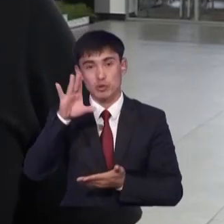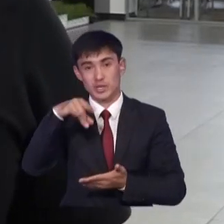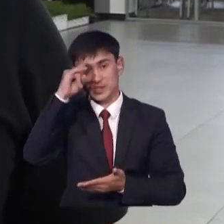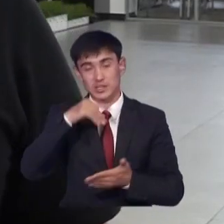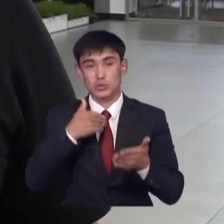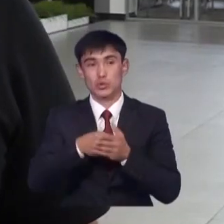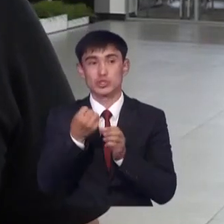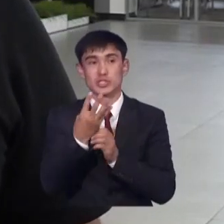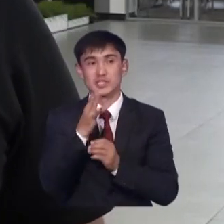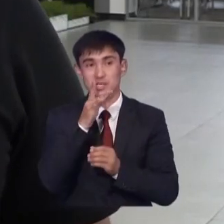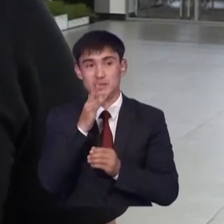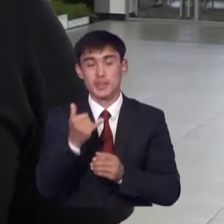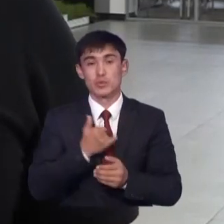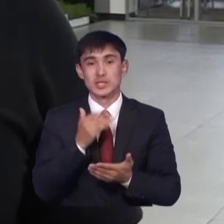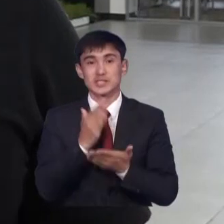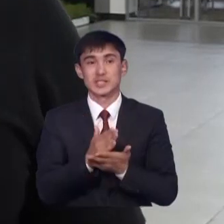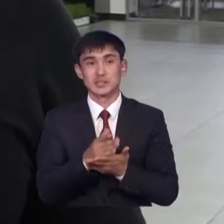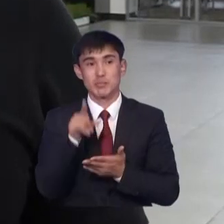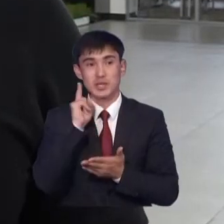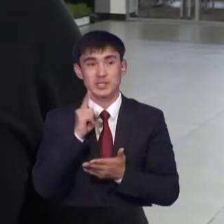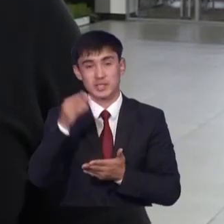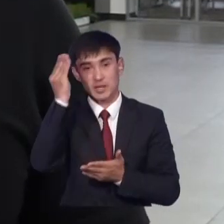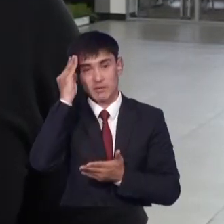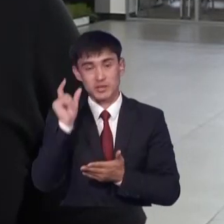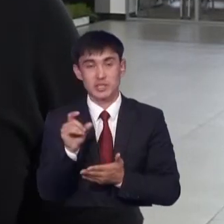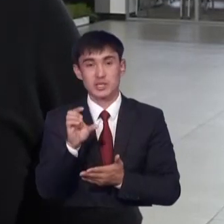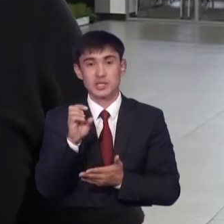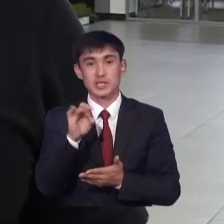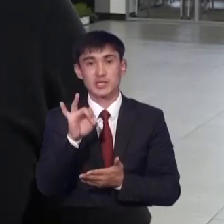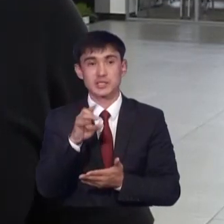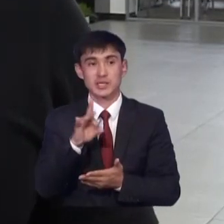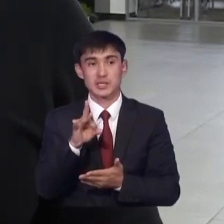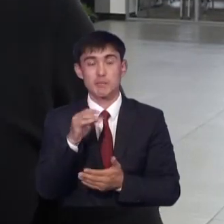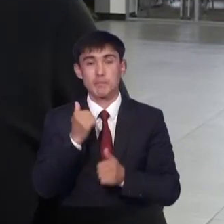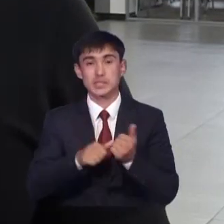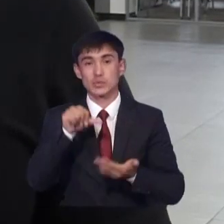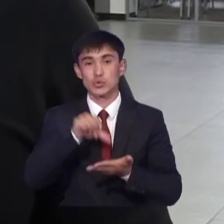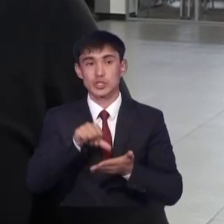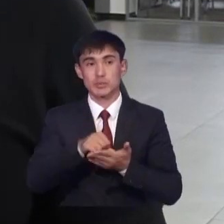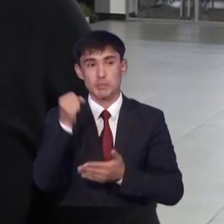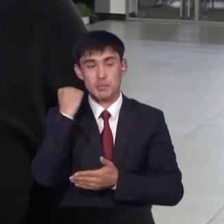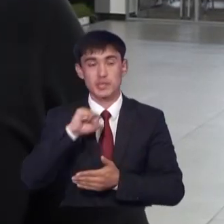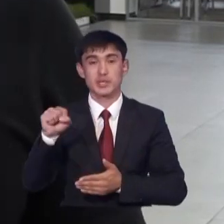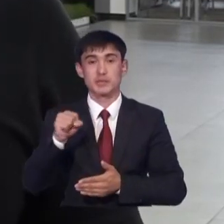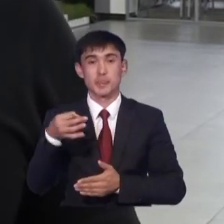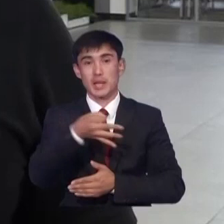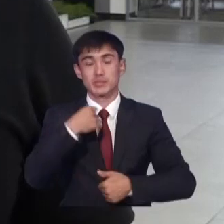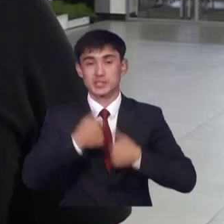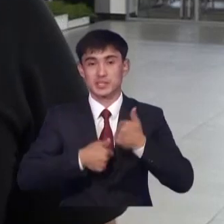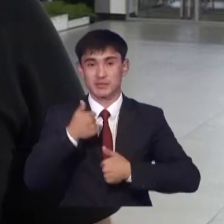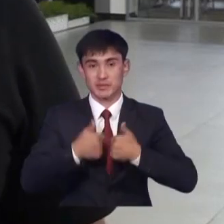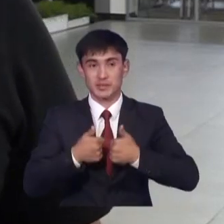лет. Также есть у нас здесь молодые дарования, Исумбаев Ирназар, постоянный участник, постоянный победитель областных